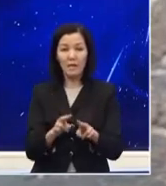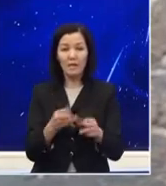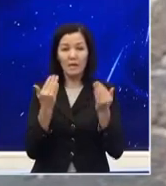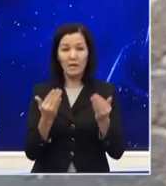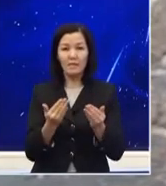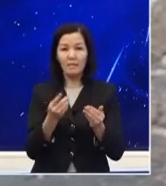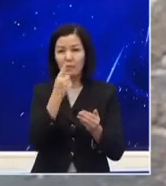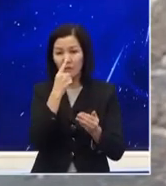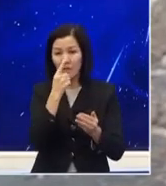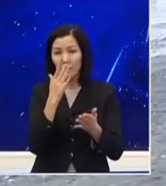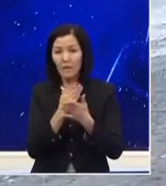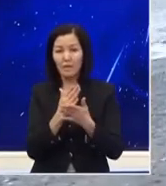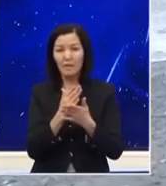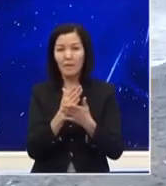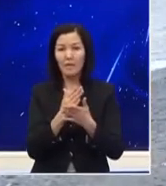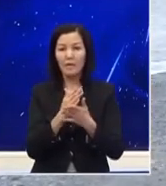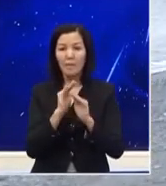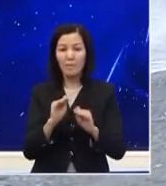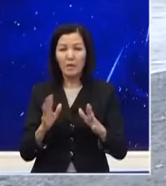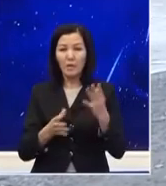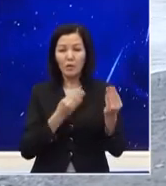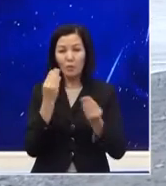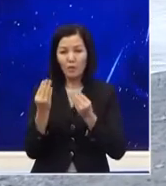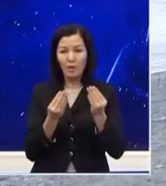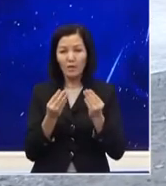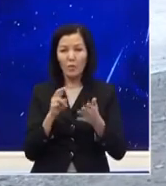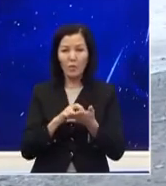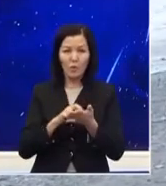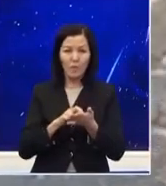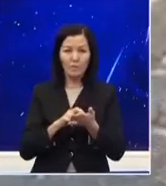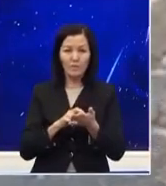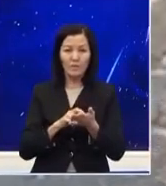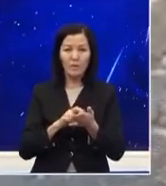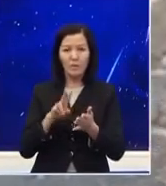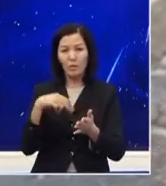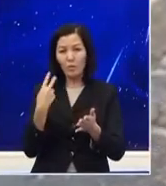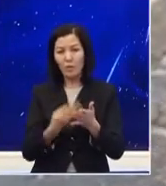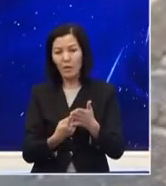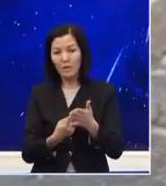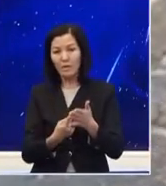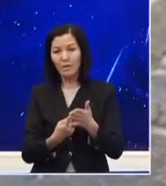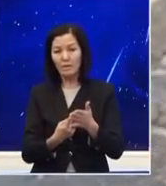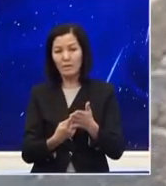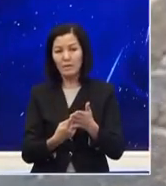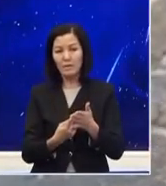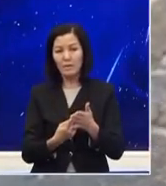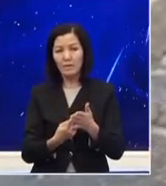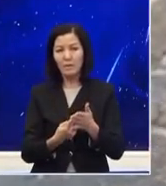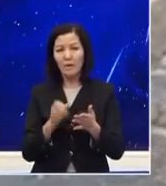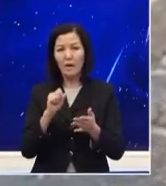деген жақындап келеді. Балалары көлге жіберіп қорқамыз. Мына жар құлап жатыр. Басқа жерде